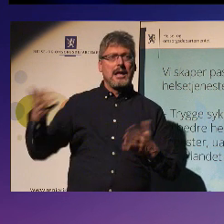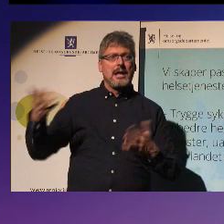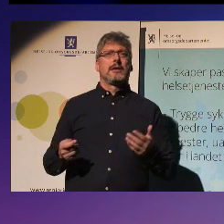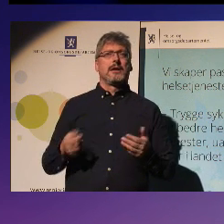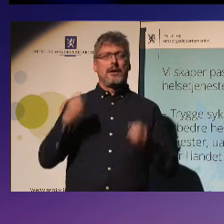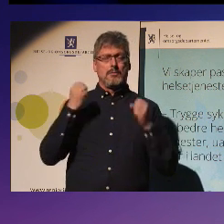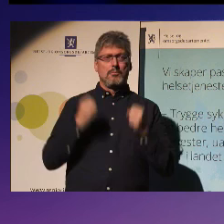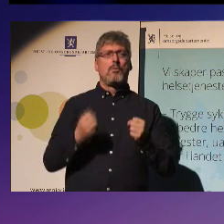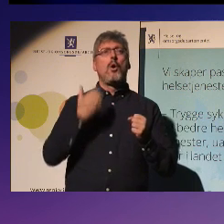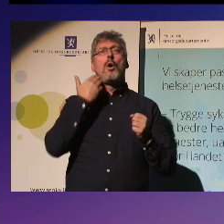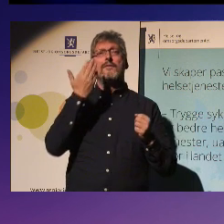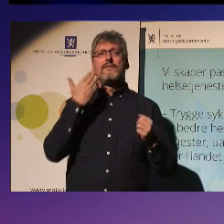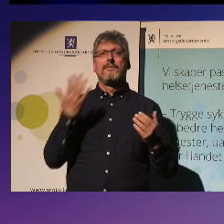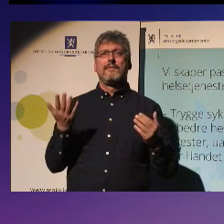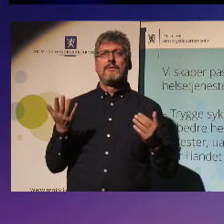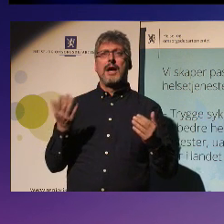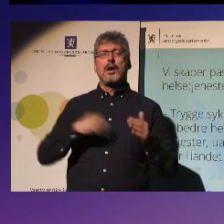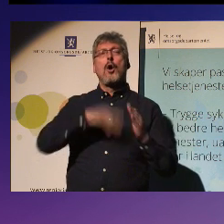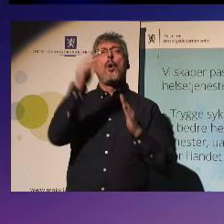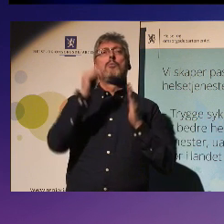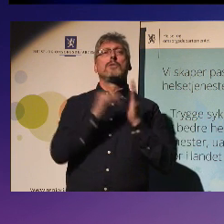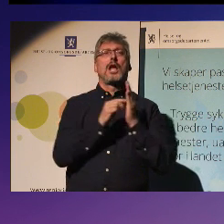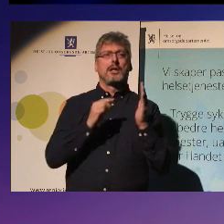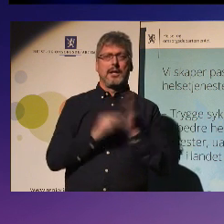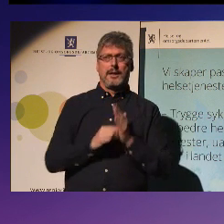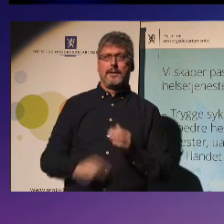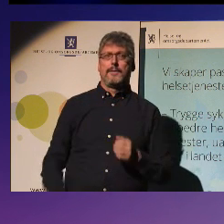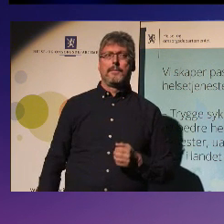må være oppdatert.